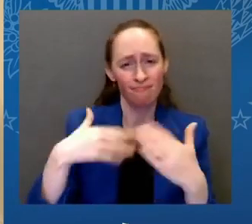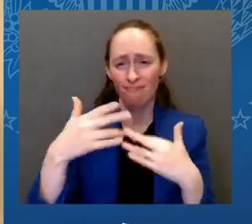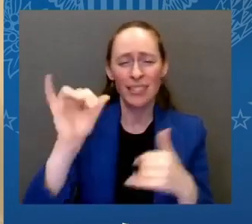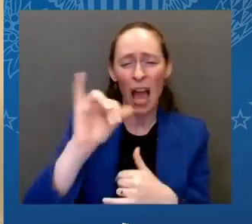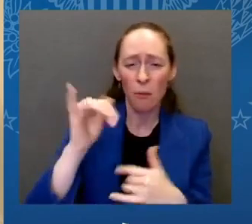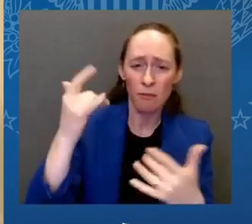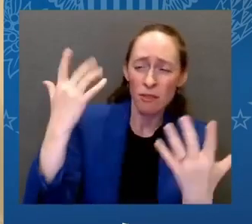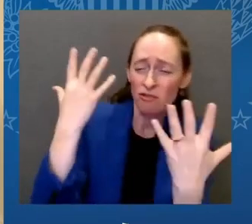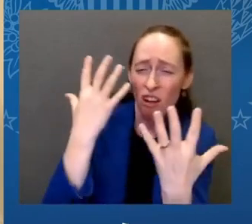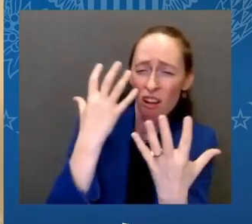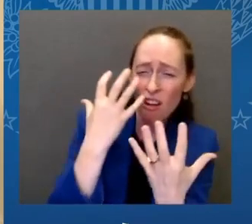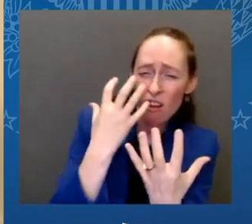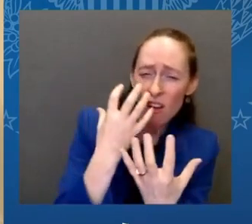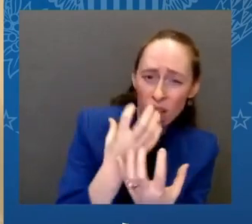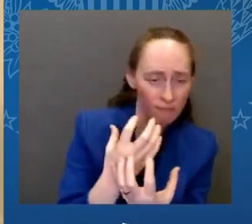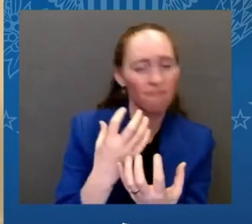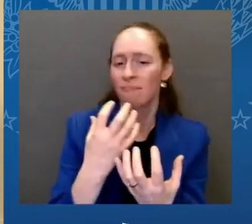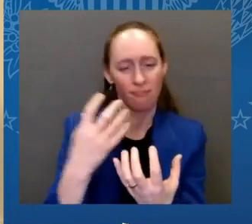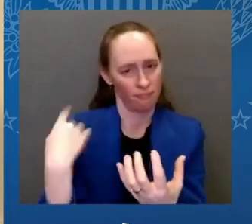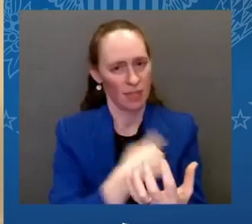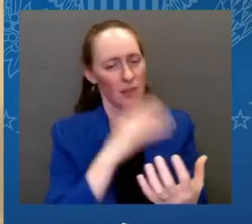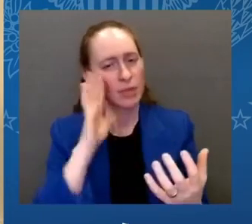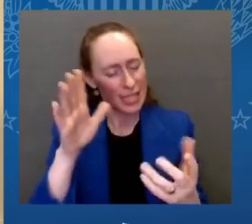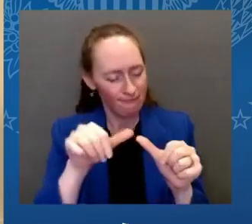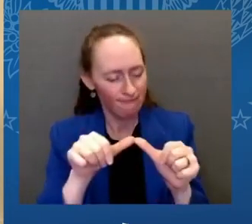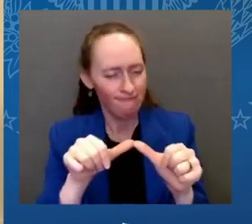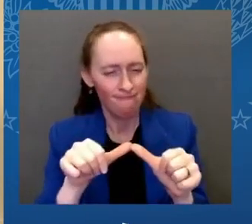зими, наші душі